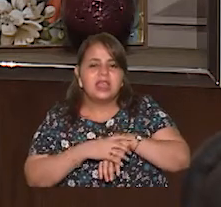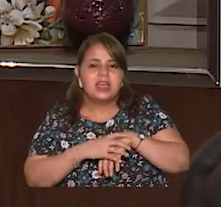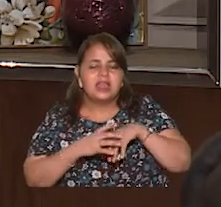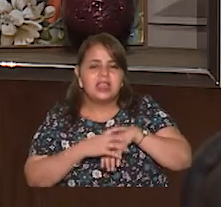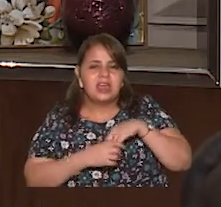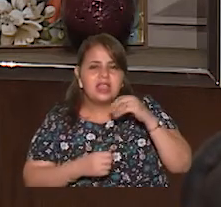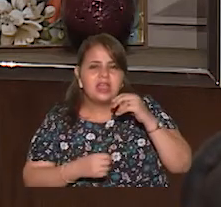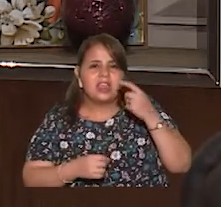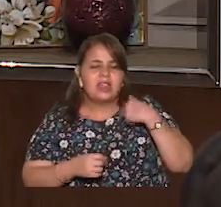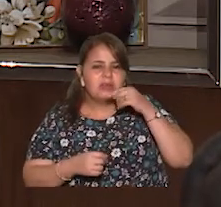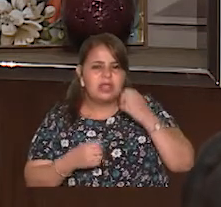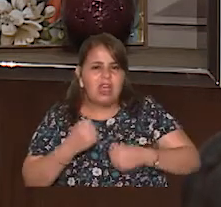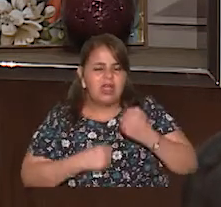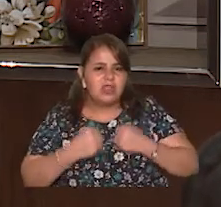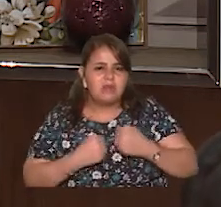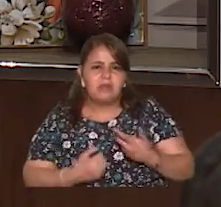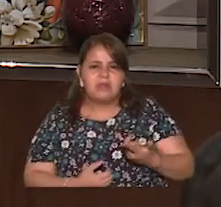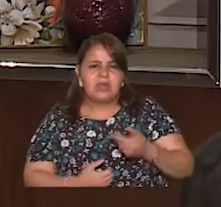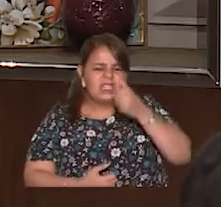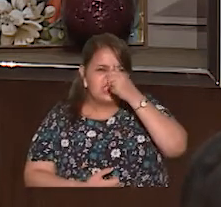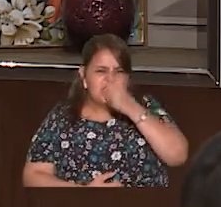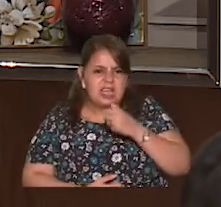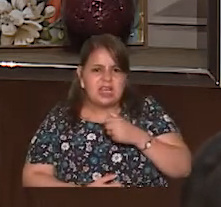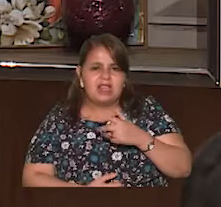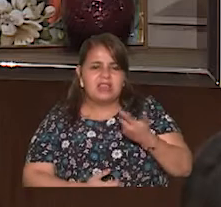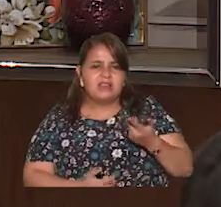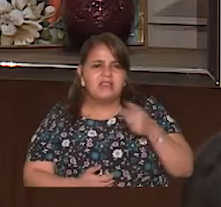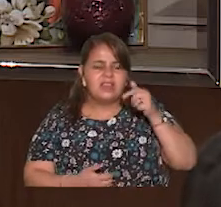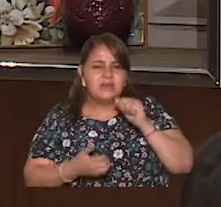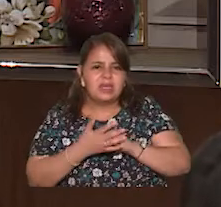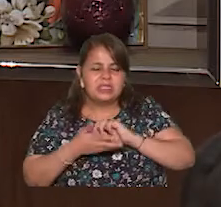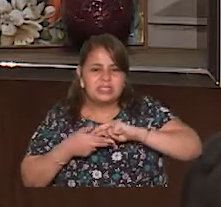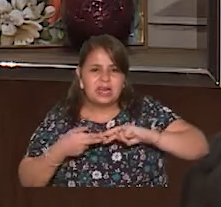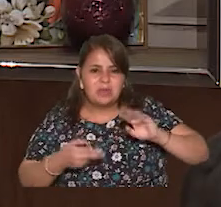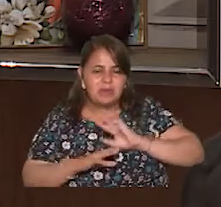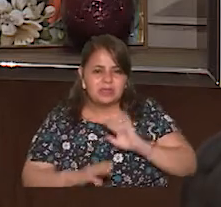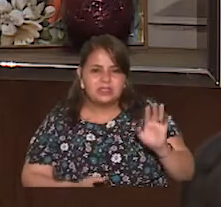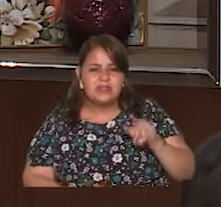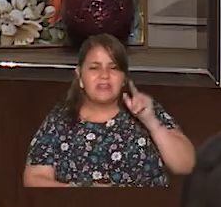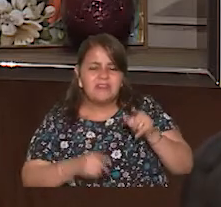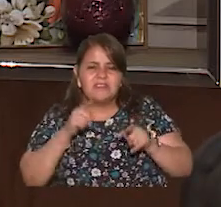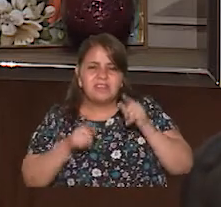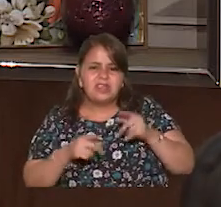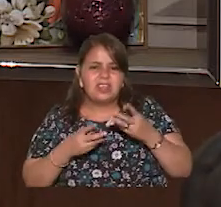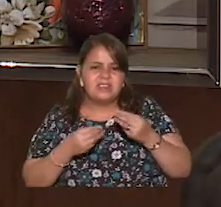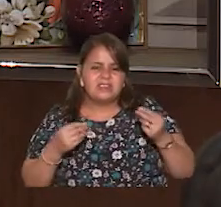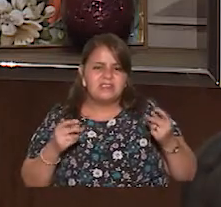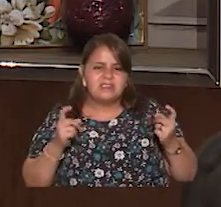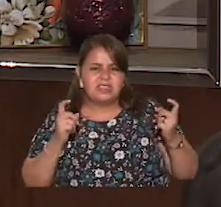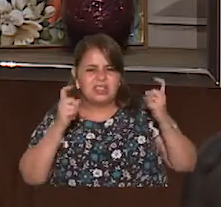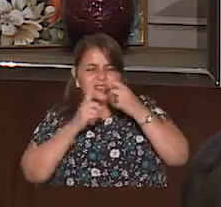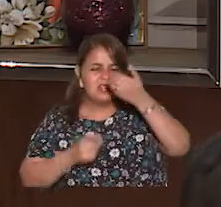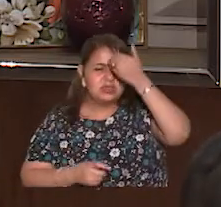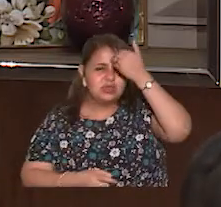عواطفه ويتحكم في انفعالاته؟ لأن مفيش بيت ماشي كده في سلام على طول، بالتأكيد في مواقف، في تحديات، في